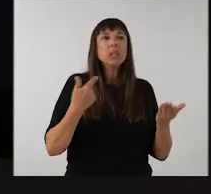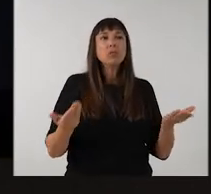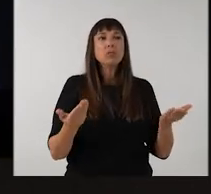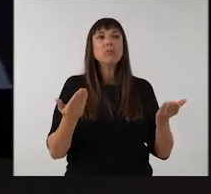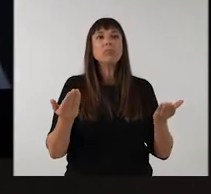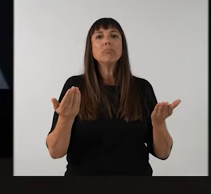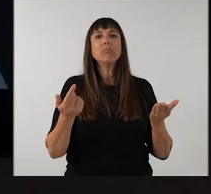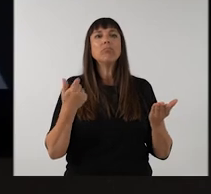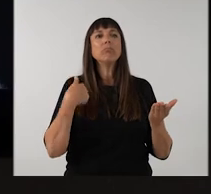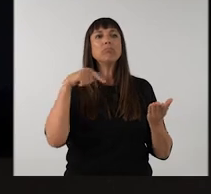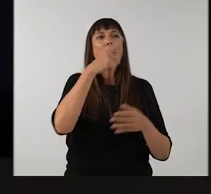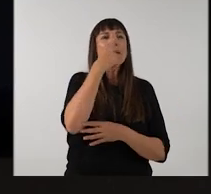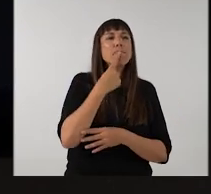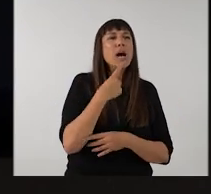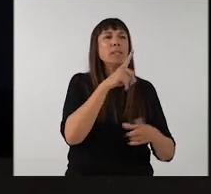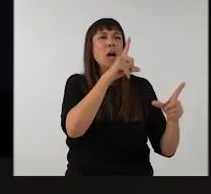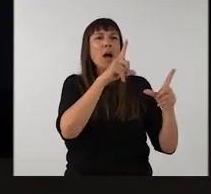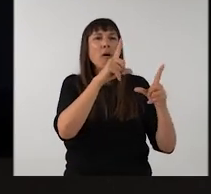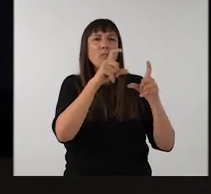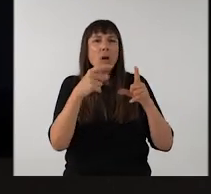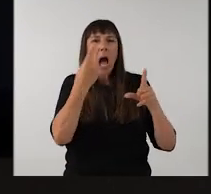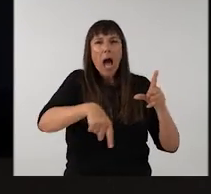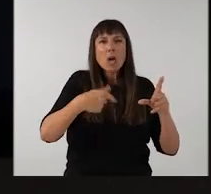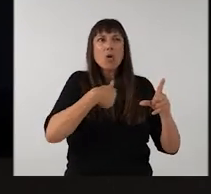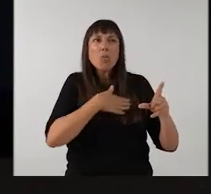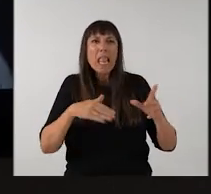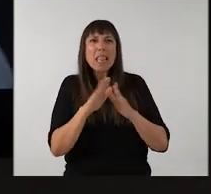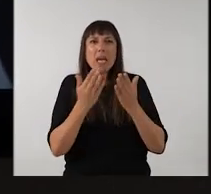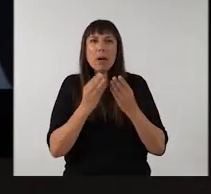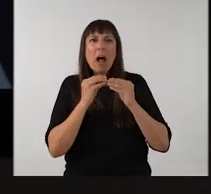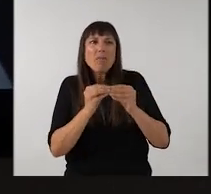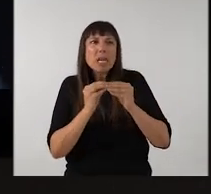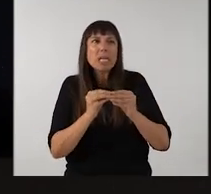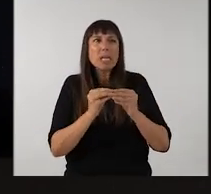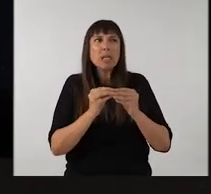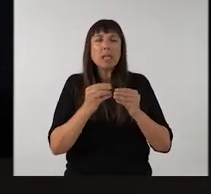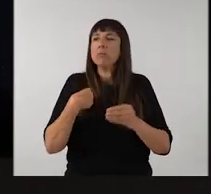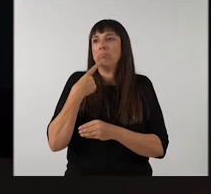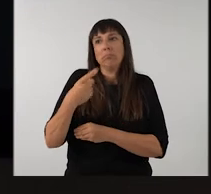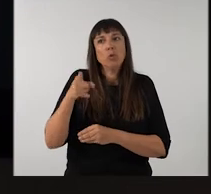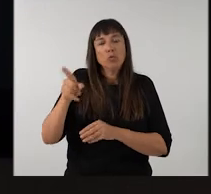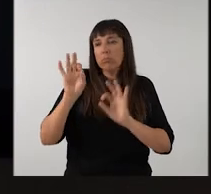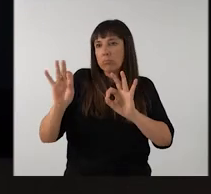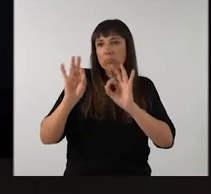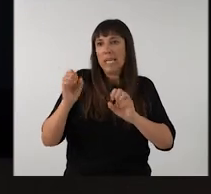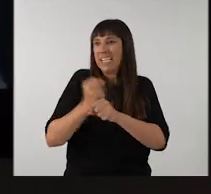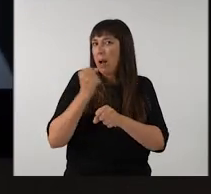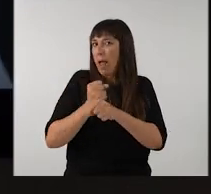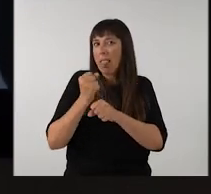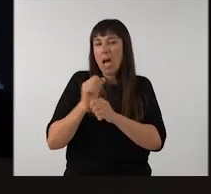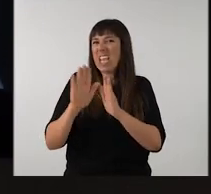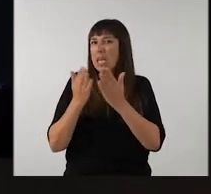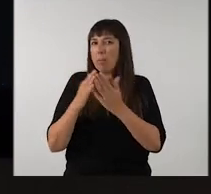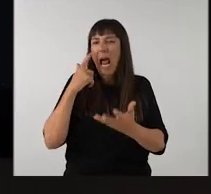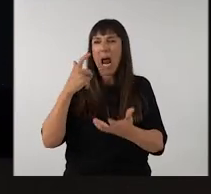va dir que tenia aquestes imatges i que no sabia que volia fer-ne un llibre. Ella, tu, Mercè, sobretot treballes doncs,